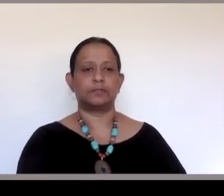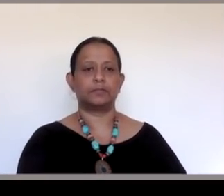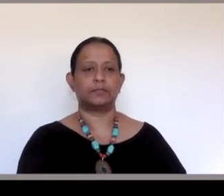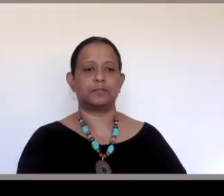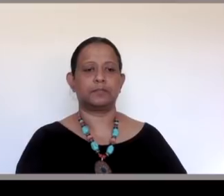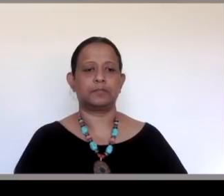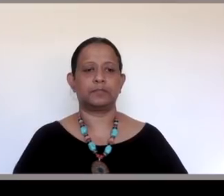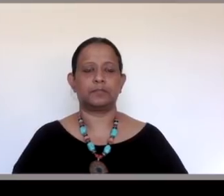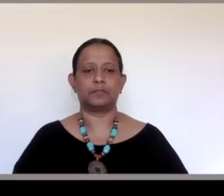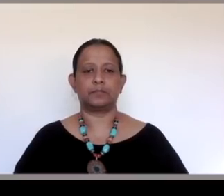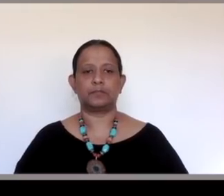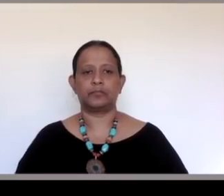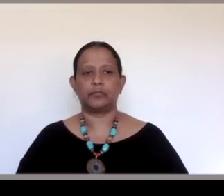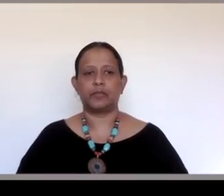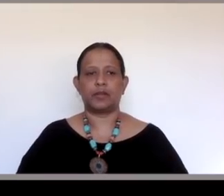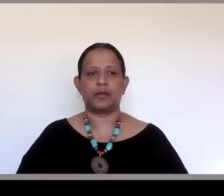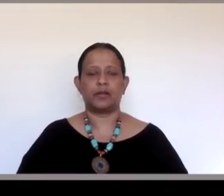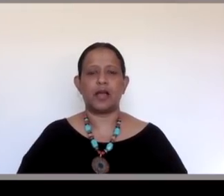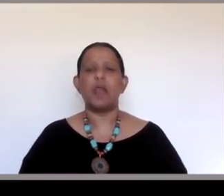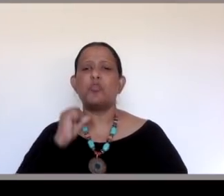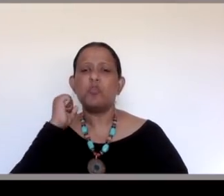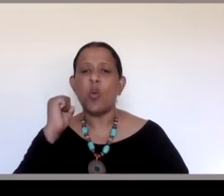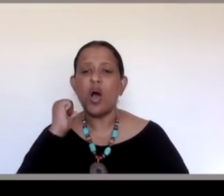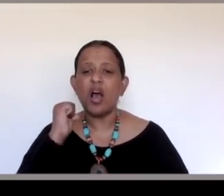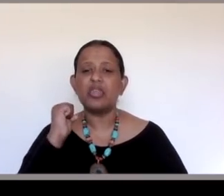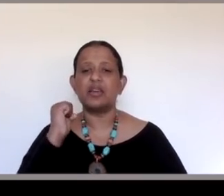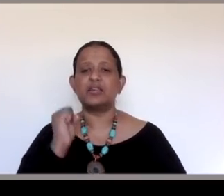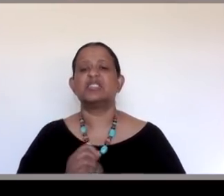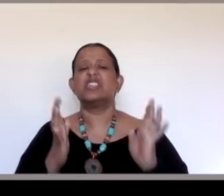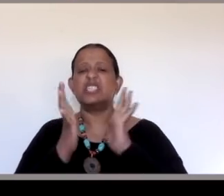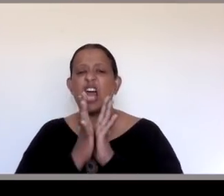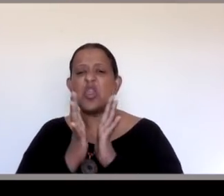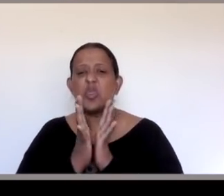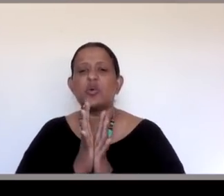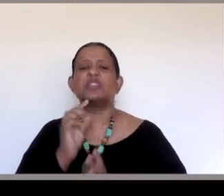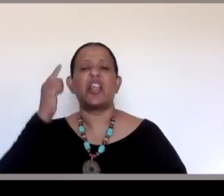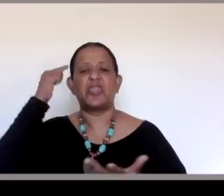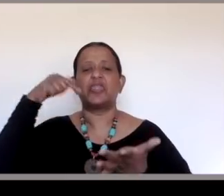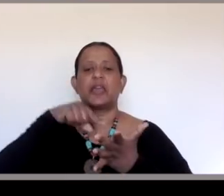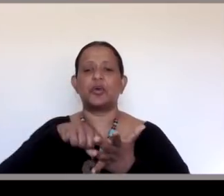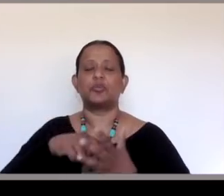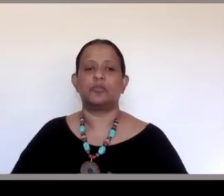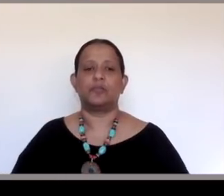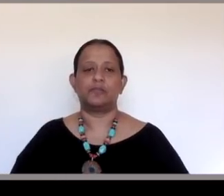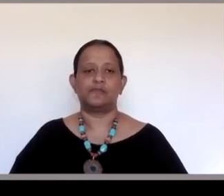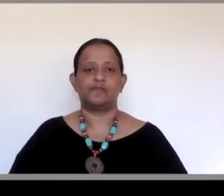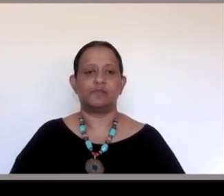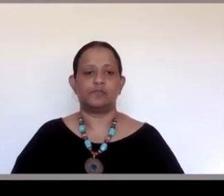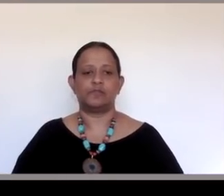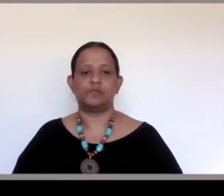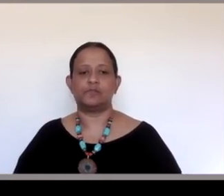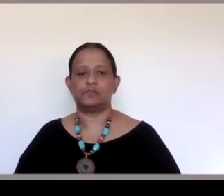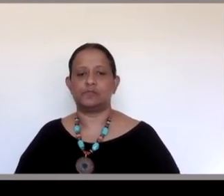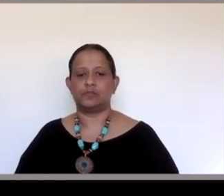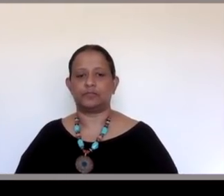தேரும உப்பரிம பிரீதியடை புதிய ஏற்பாடு எழுதப்பட்ட கிரேக்க மொழியிலே ஆசீர்வதிக்கப்பட்டவர்கள் என்று சொல்லும்